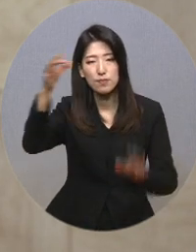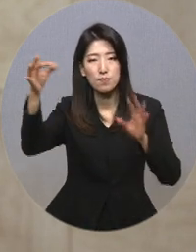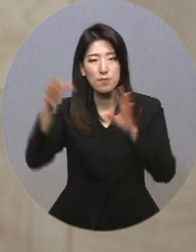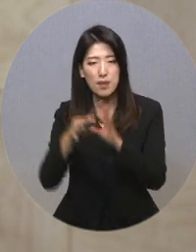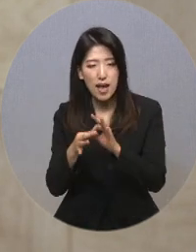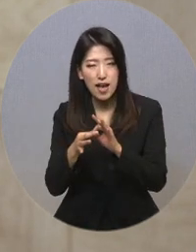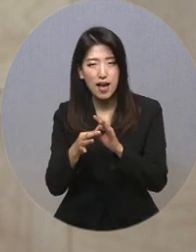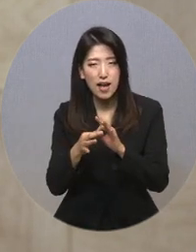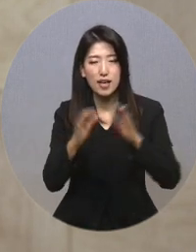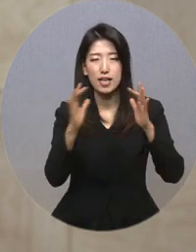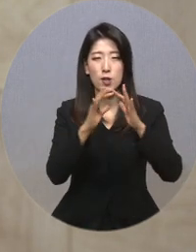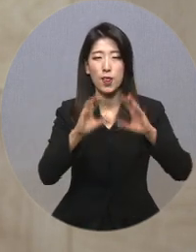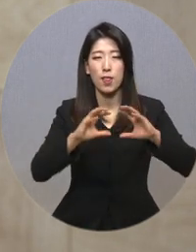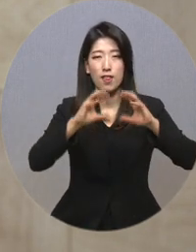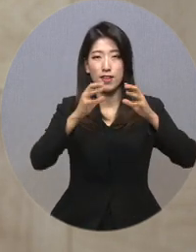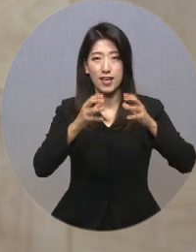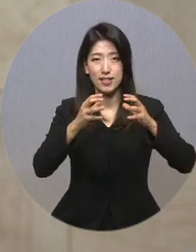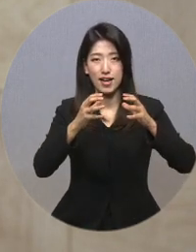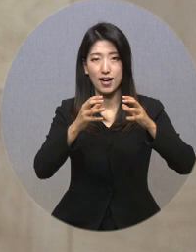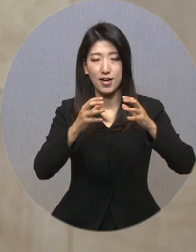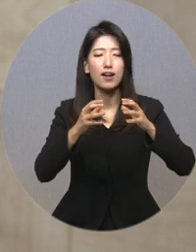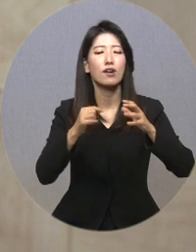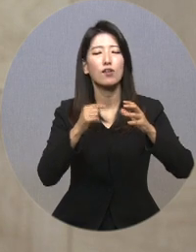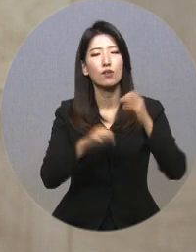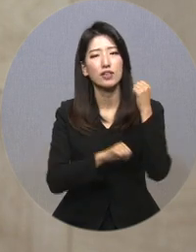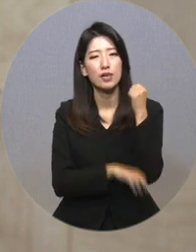메타버스 플랫폼으로 제가 다 바꾸고 있습니다.